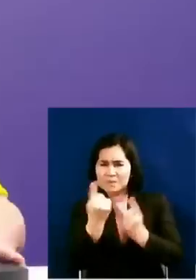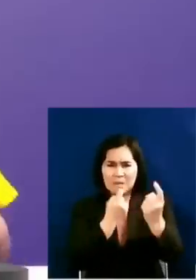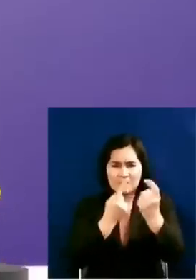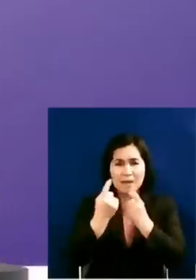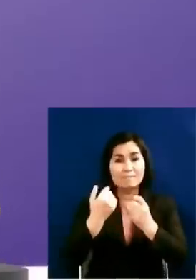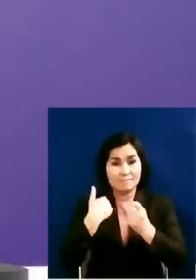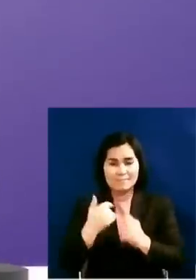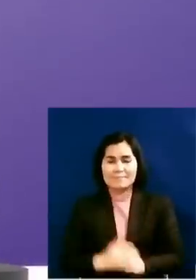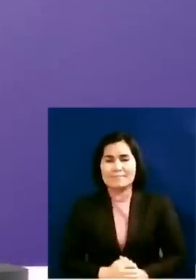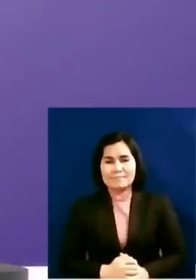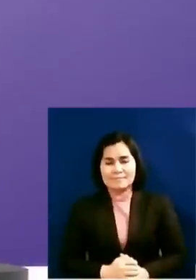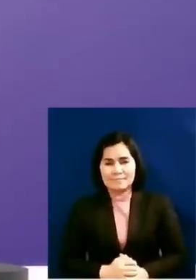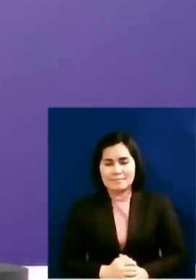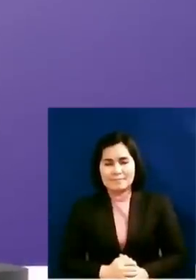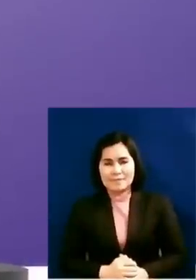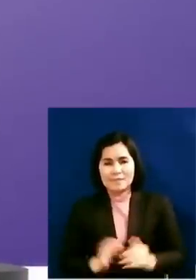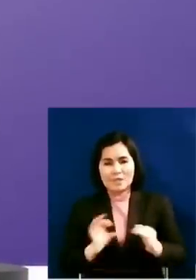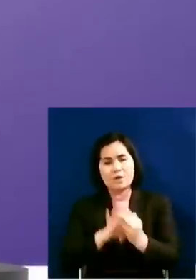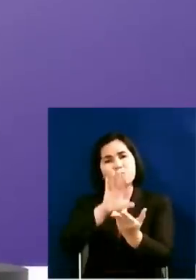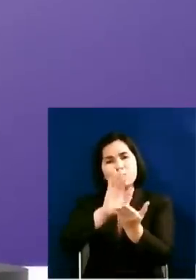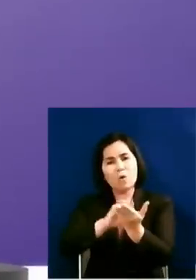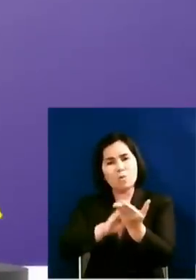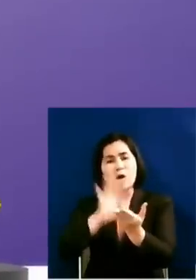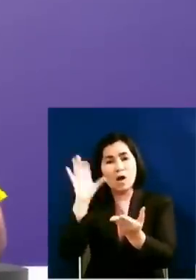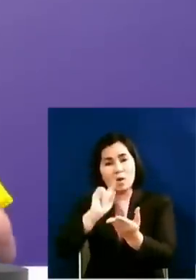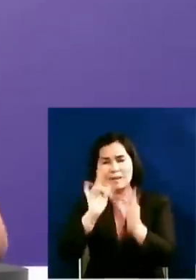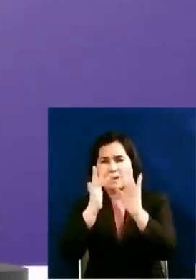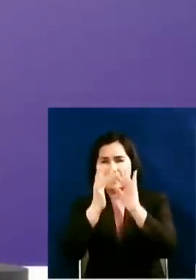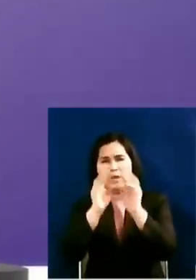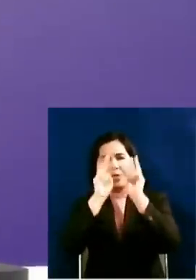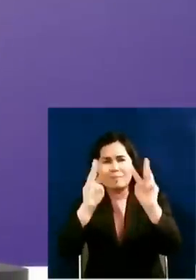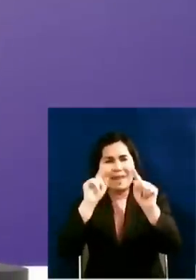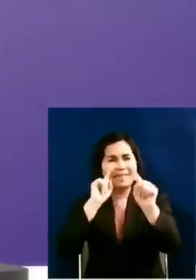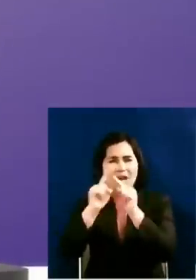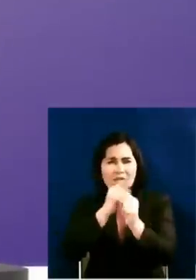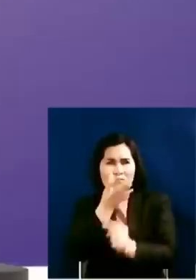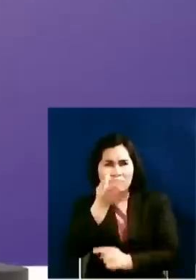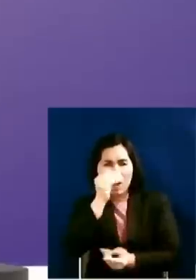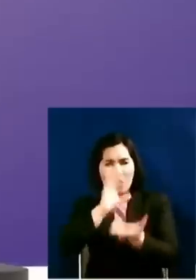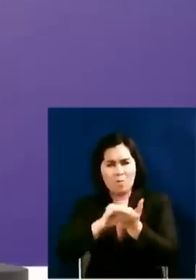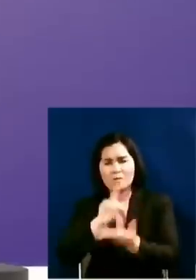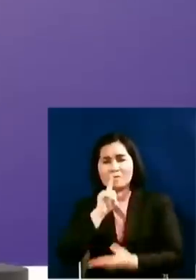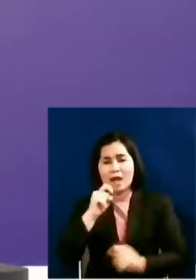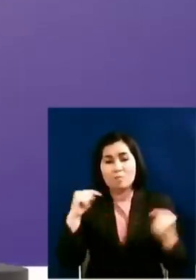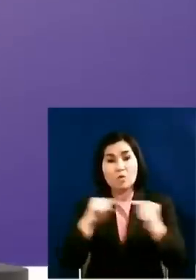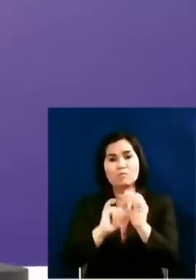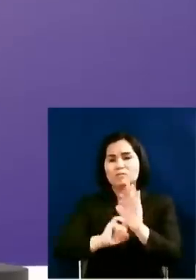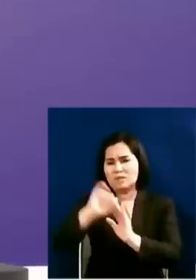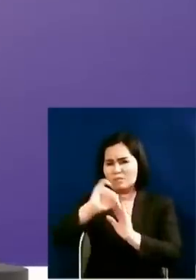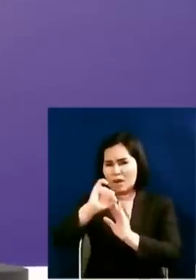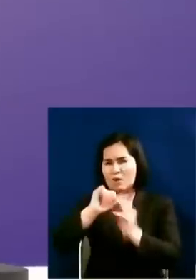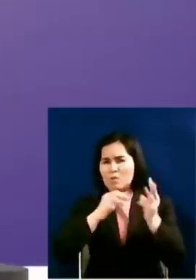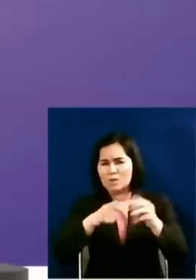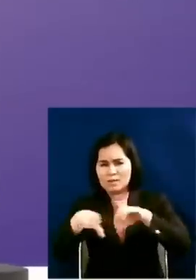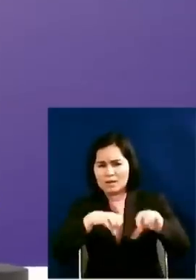ครับโดยเฉพาะมีข้อมูลจากทางสื่อออนไลน์สอบถามเกี่ยวกับกรณีที่จังหวัดเชียงใหม่นะครับว่าเขามีการด